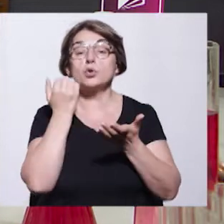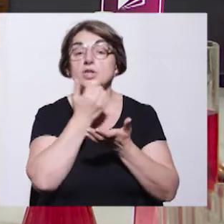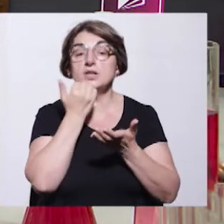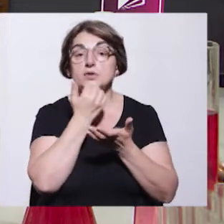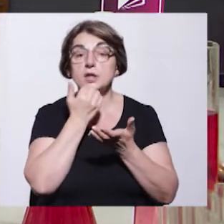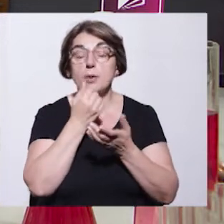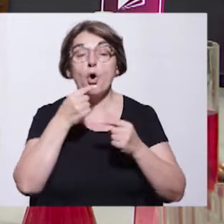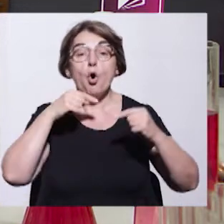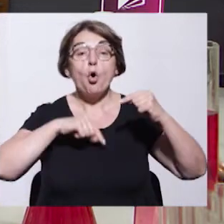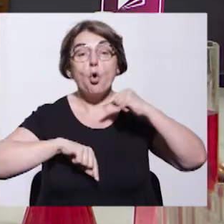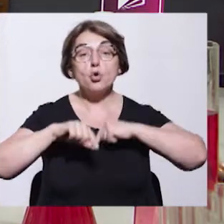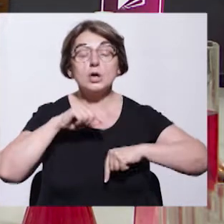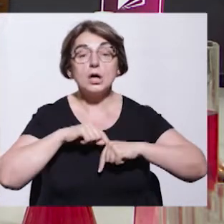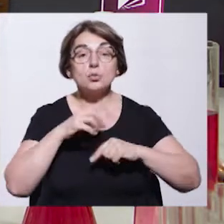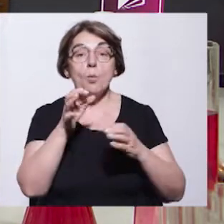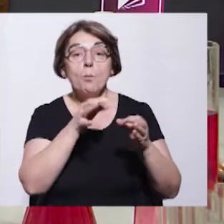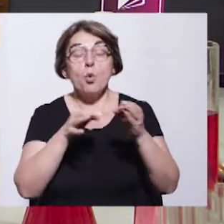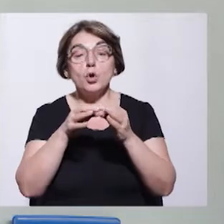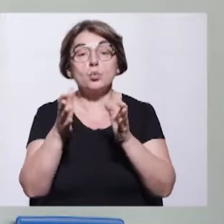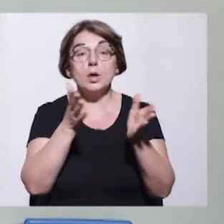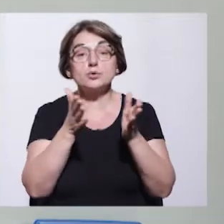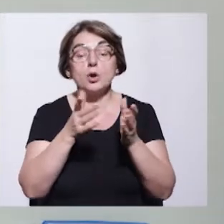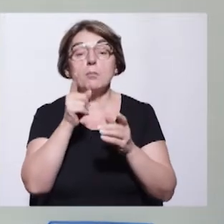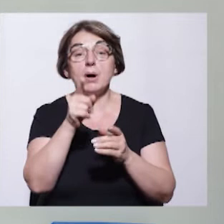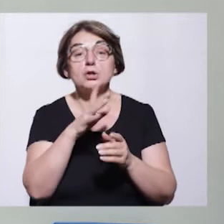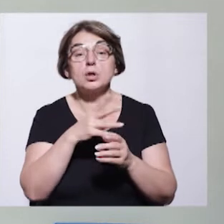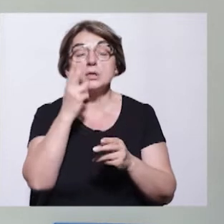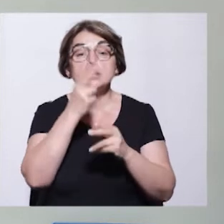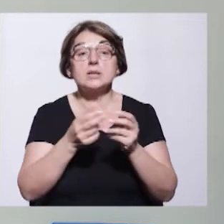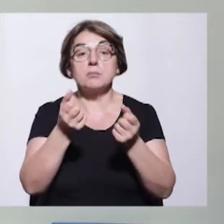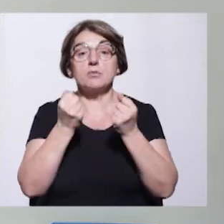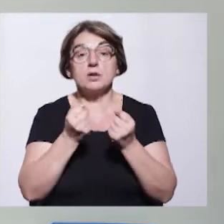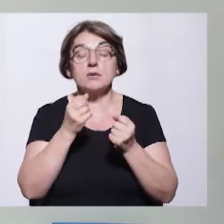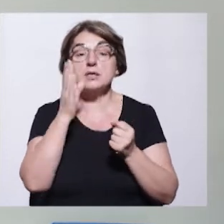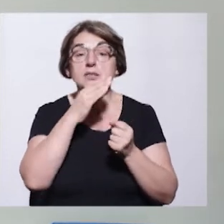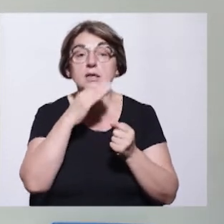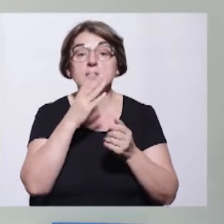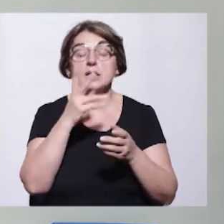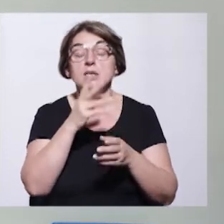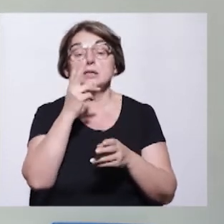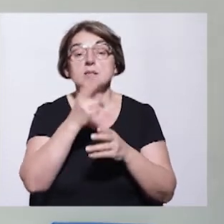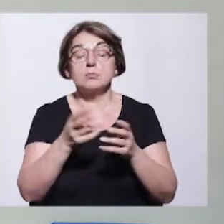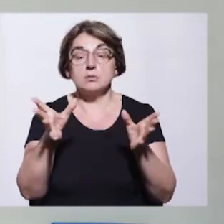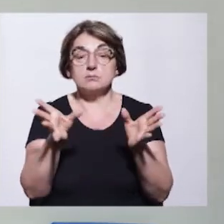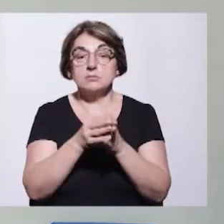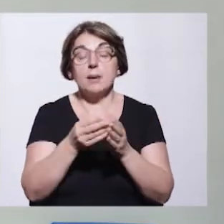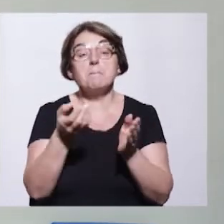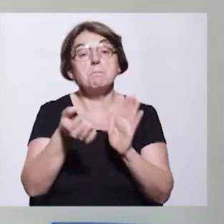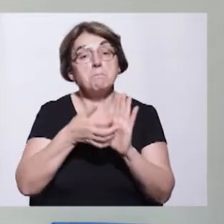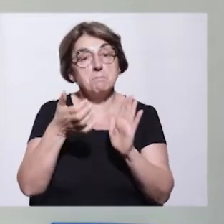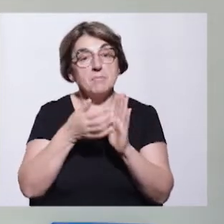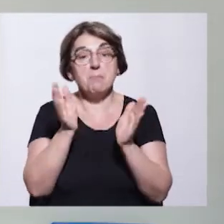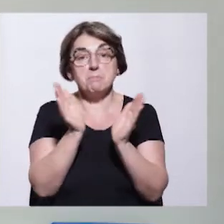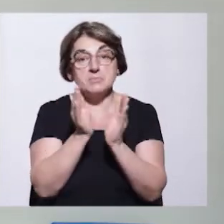ნივთიერებები ორგანულ მოლეკულებს შორის. მათი სიმკვრივე წყლის სიმკვრივეზე გაცილებით